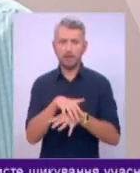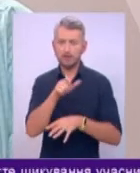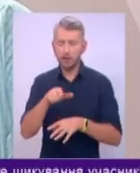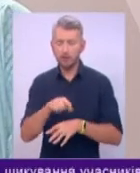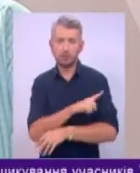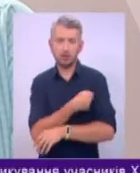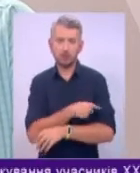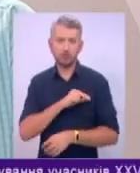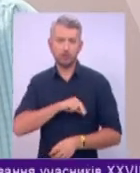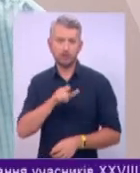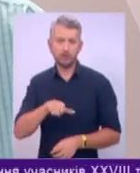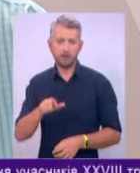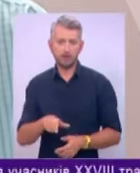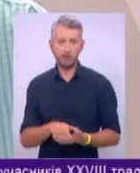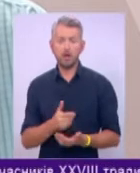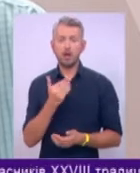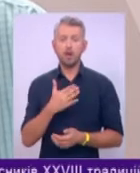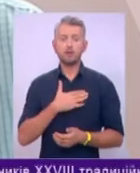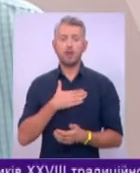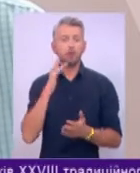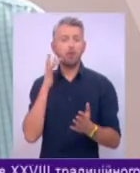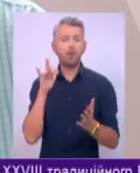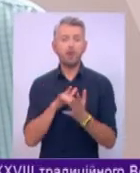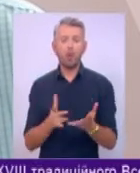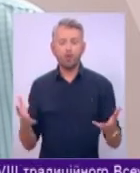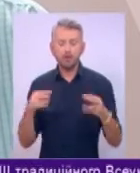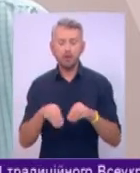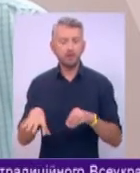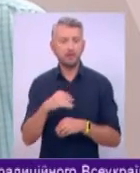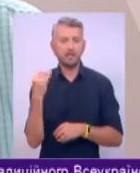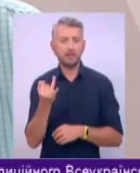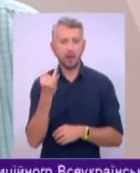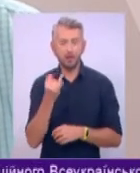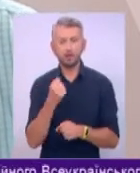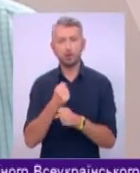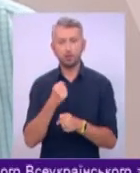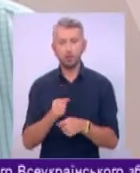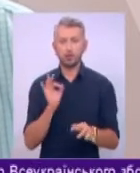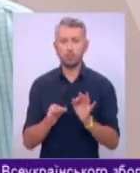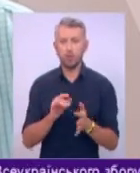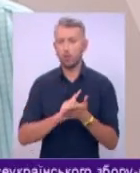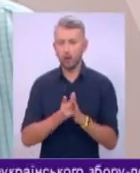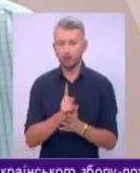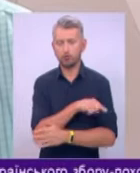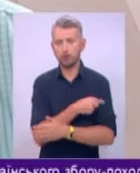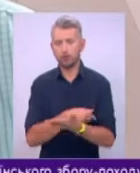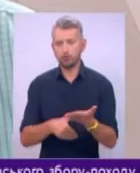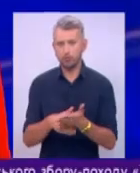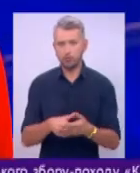медичних працівників. Наша мета – об'єднати всі інтереси і зробити нормальну екстрену медичну допомогу.